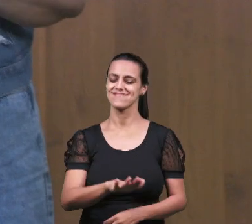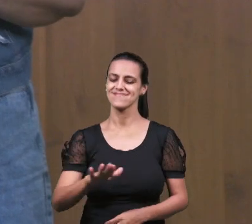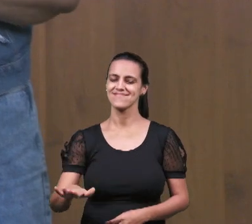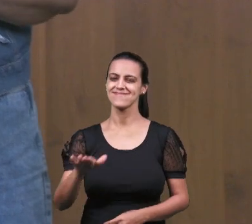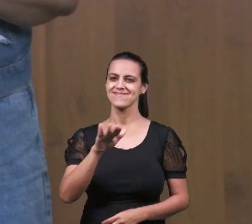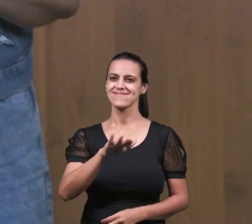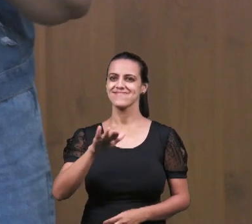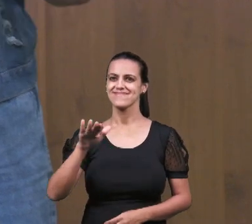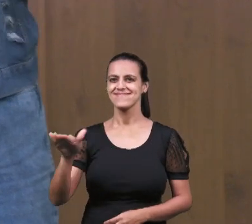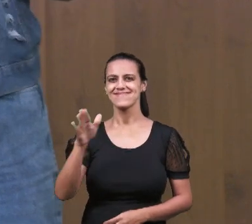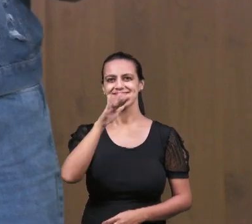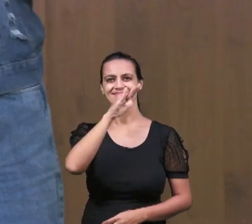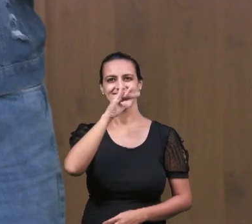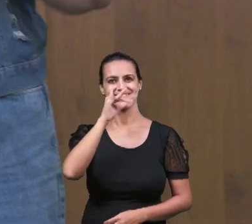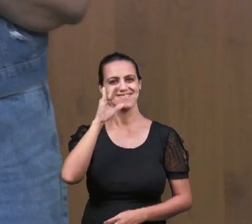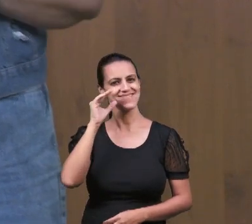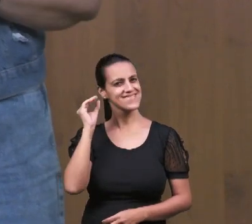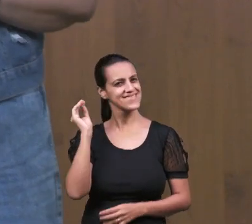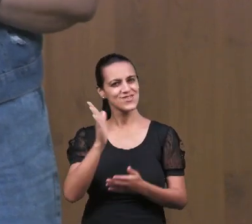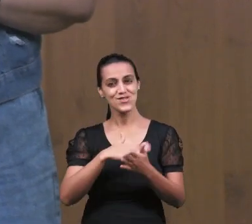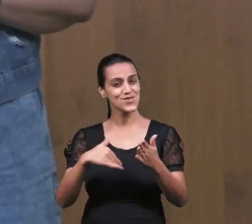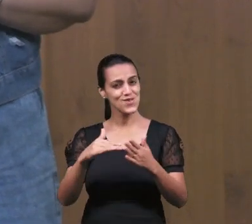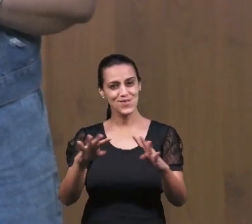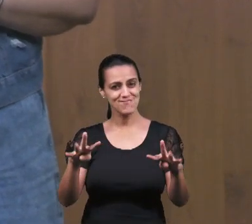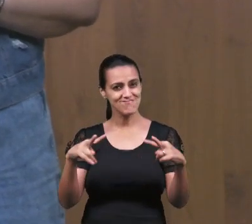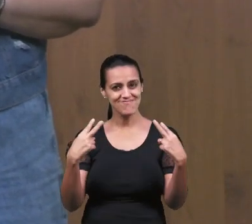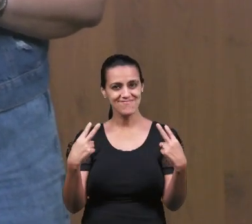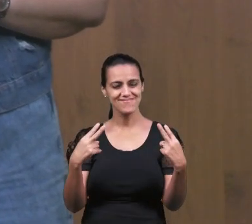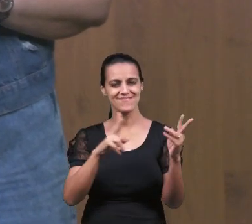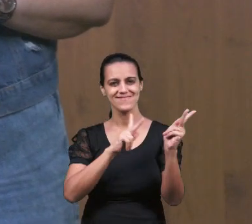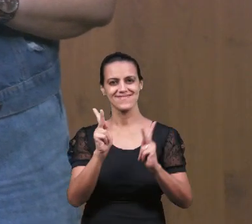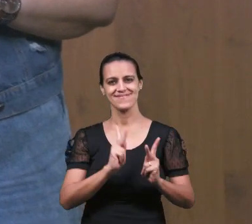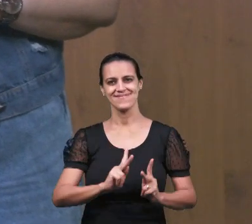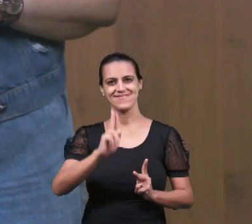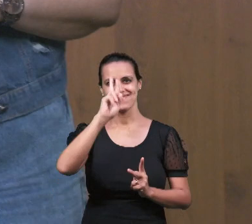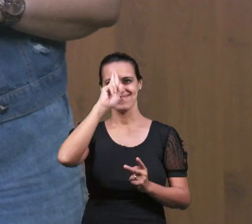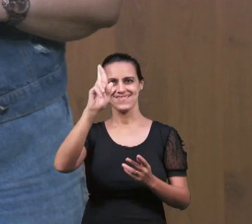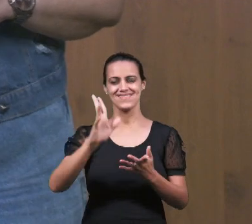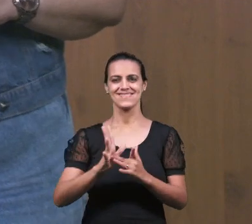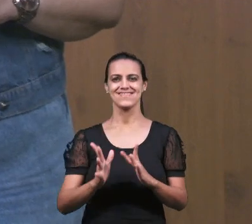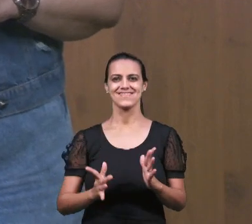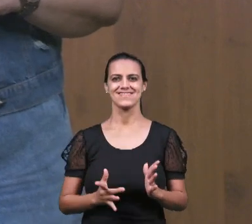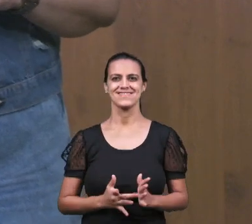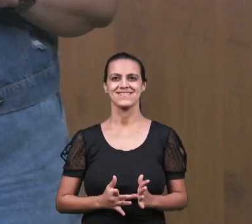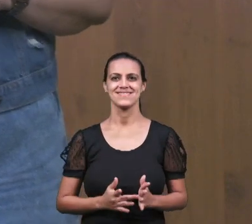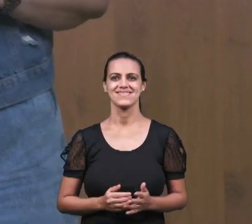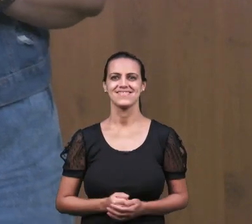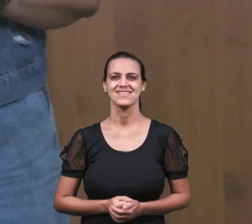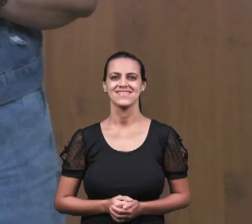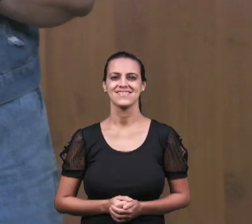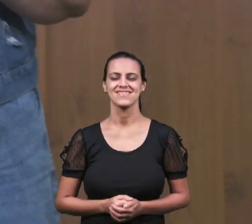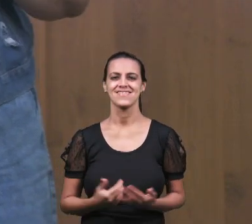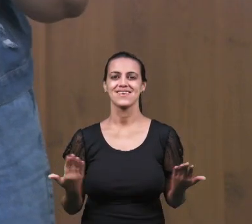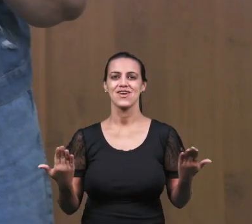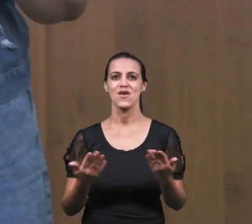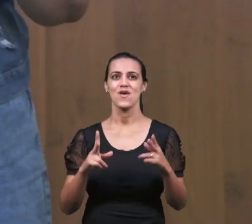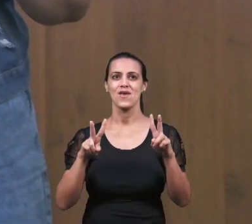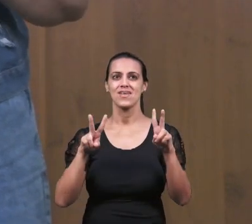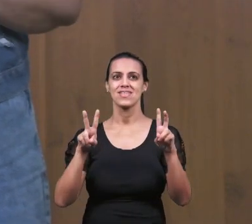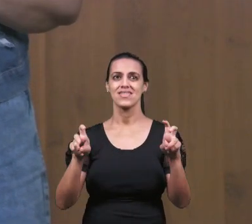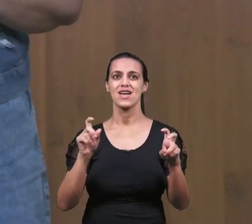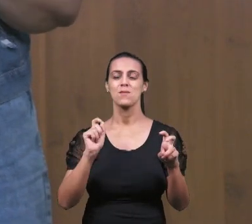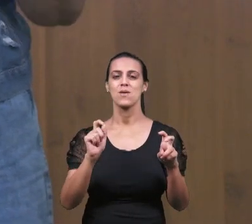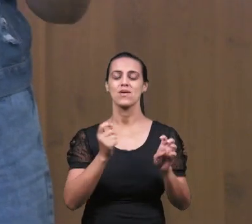adolescents, les frères et sœurs, les sœurs qui sont enceintes. Et on va finir. Nous saluons nos enfants bien-aimés, intermédiaires